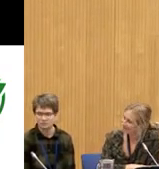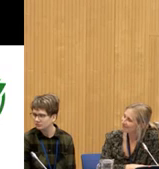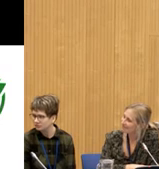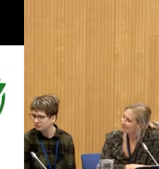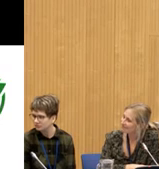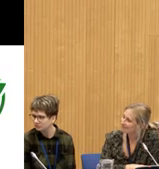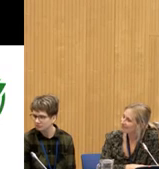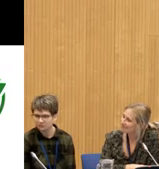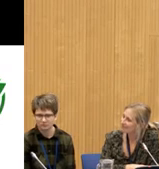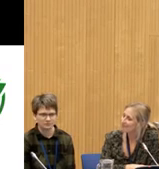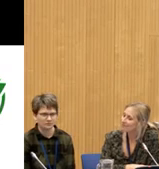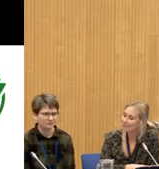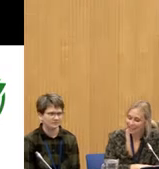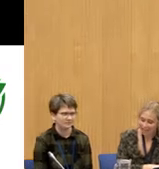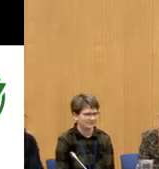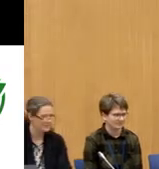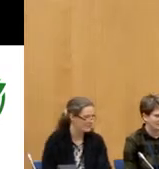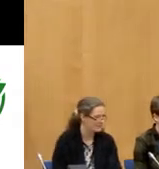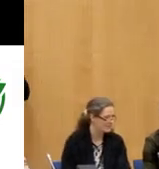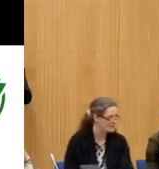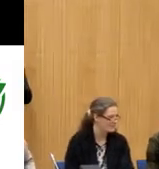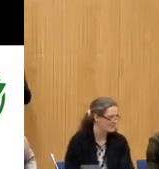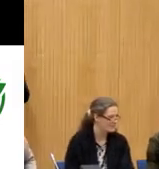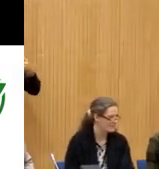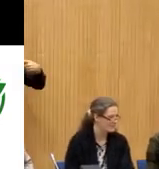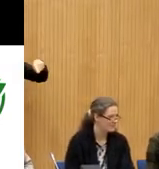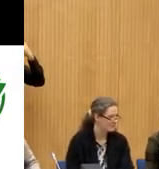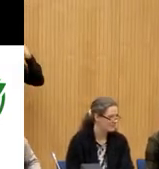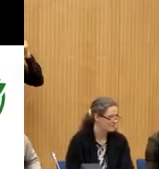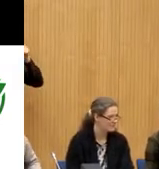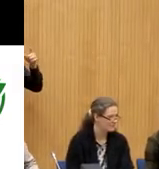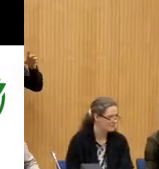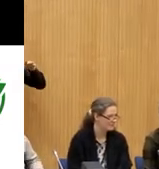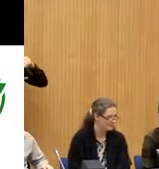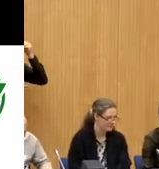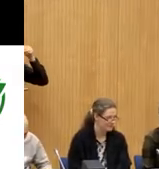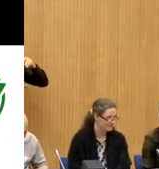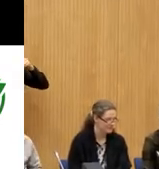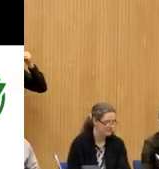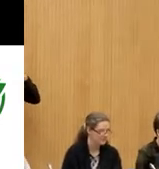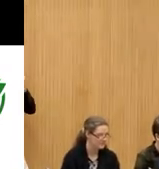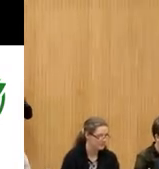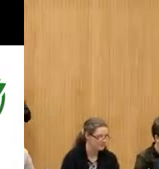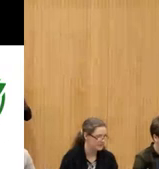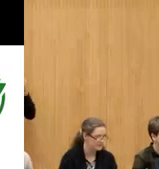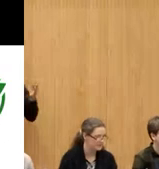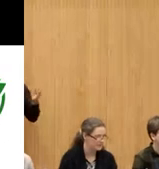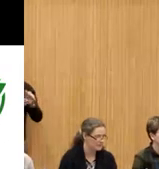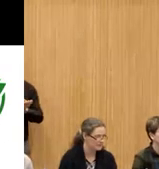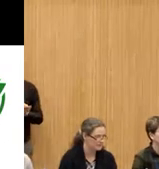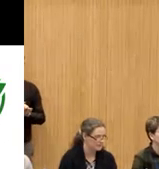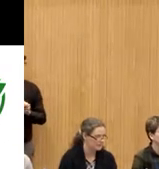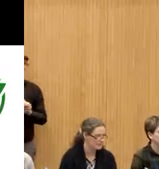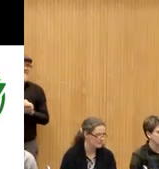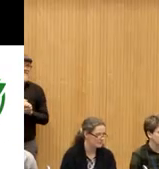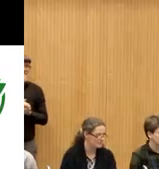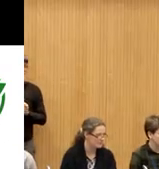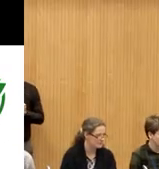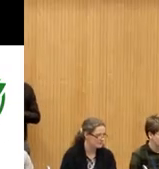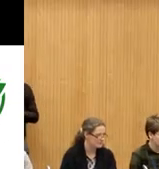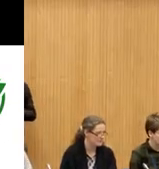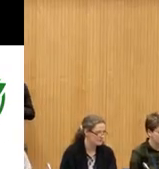da gebe ich direkt an meinen Kollegen Jenny auch weiter. Genau, Jennifer Köln, auch von der TH Köln, spricht jetzt